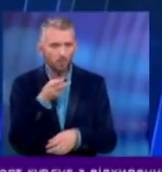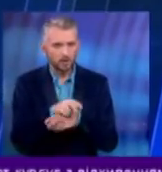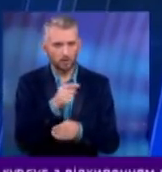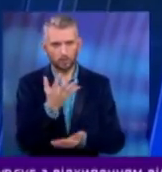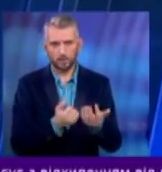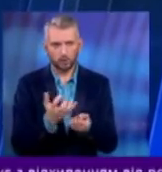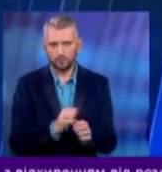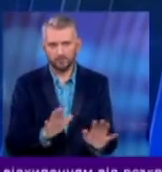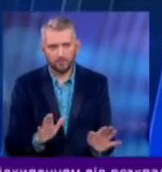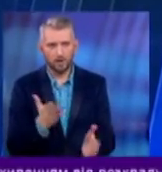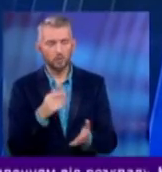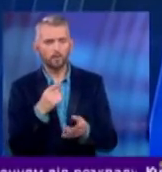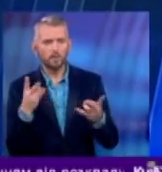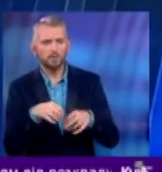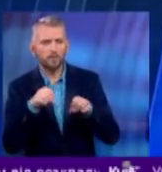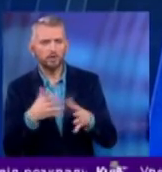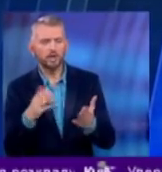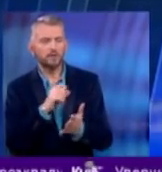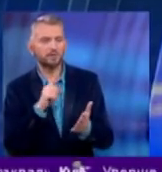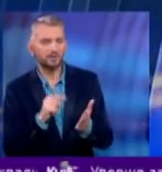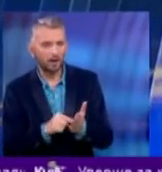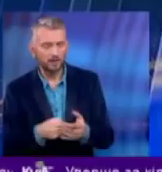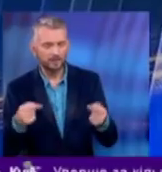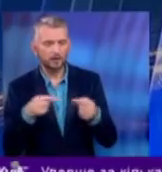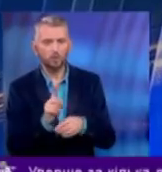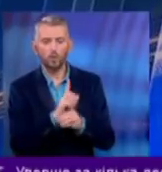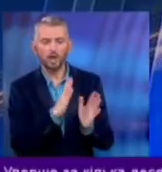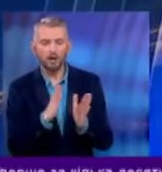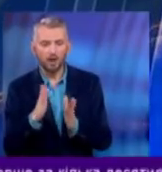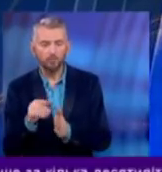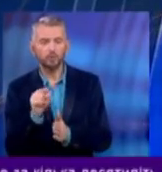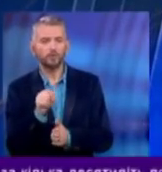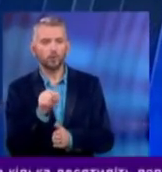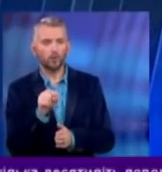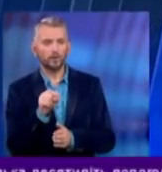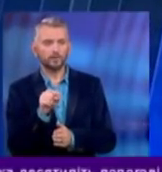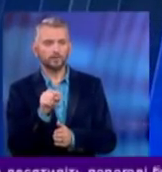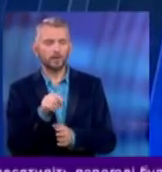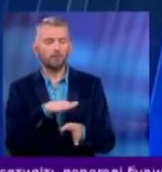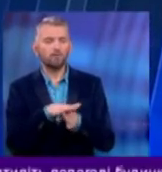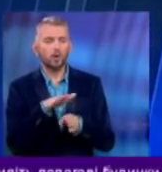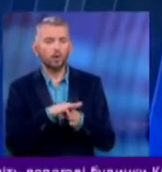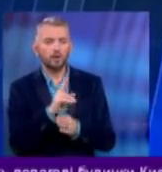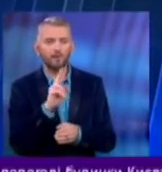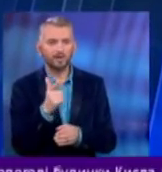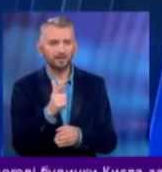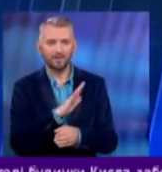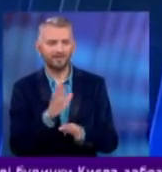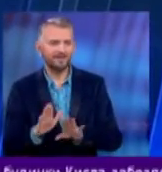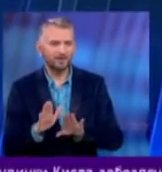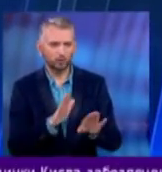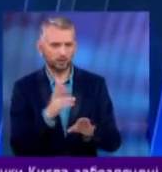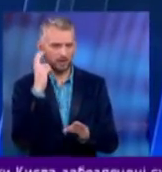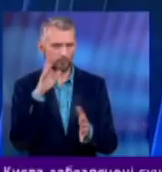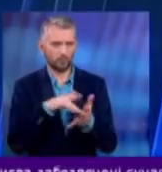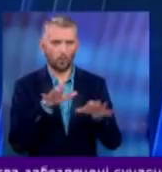прийом. А якщо вам треба вирішити якесь питання, то згідно регламенту, звичайно, воно виконавець його не заступник Київського міського